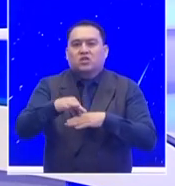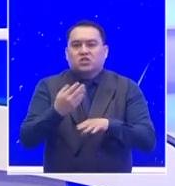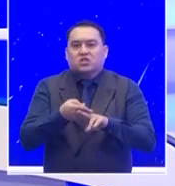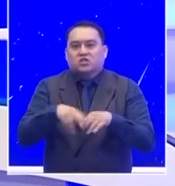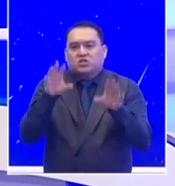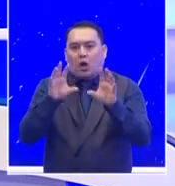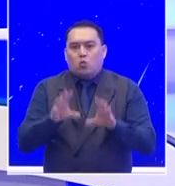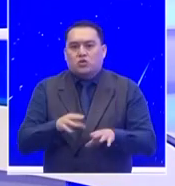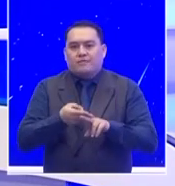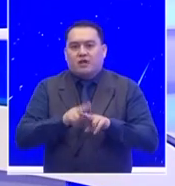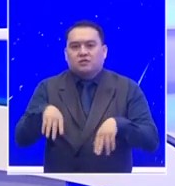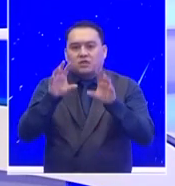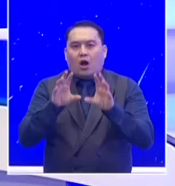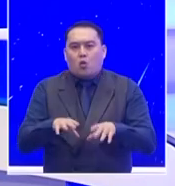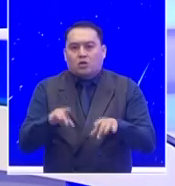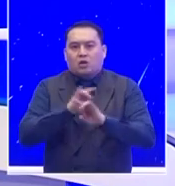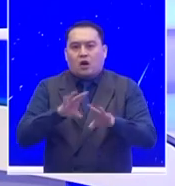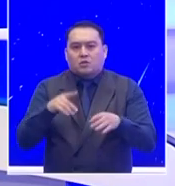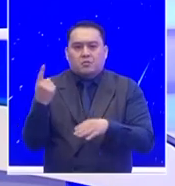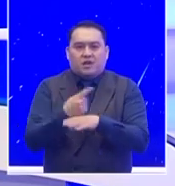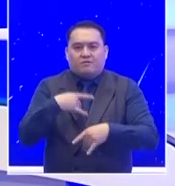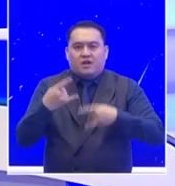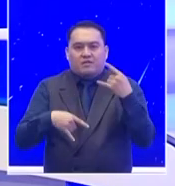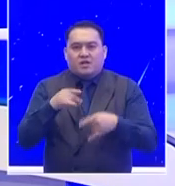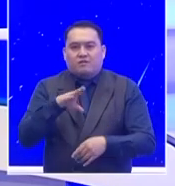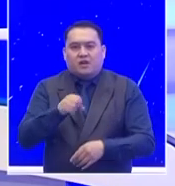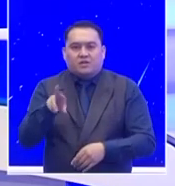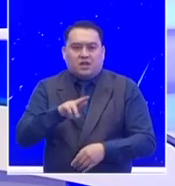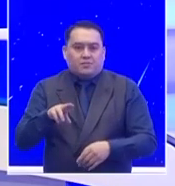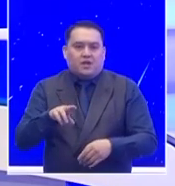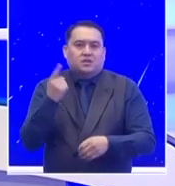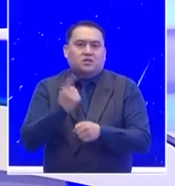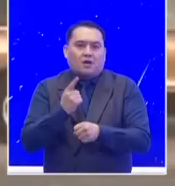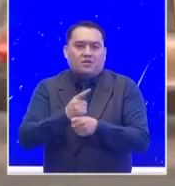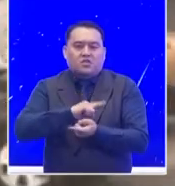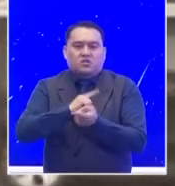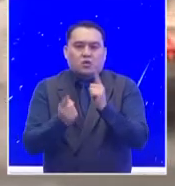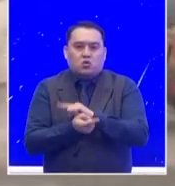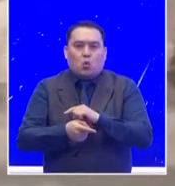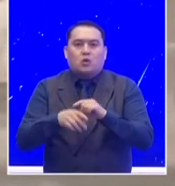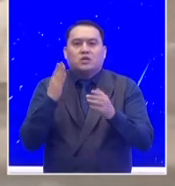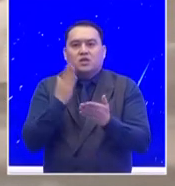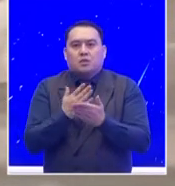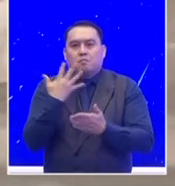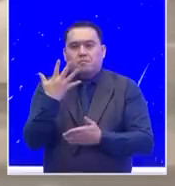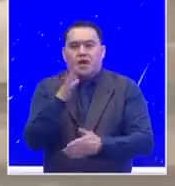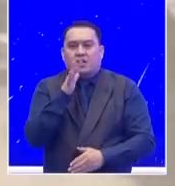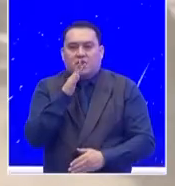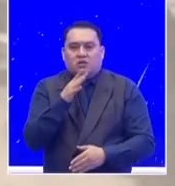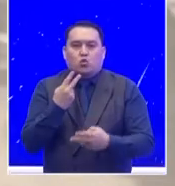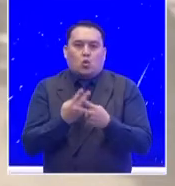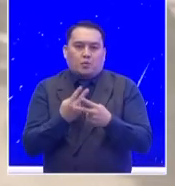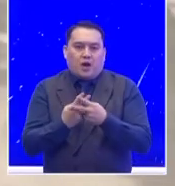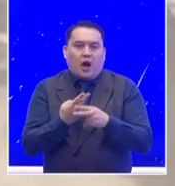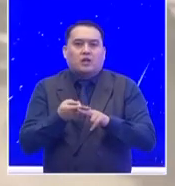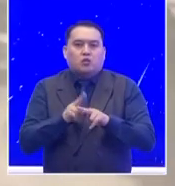закона, сообщает Закон КИЗЭТ со ссылкой на Первый канал Евразия. Санкция измененной статьи предусматривает максимум 5 лет